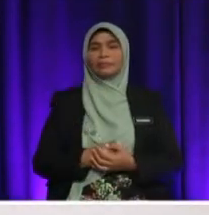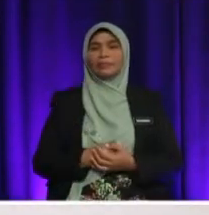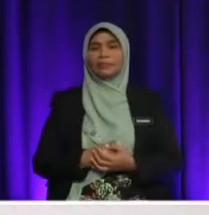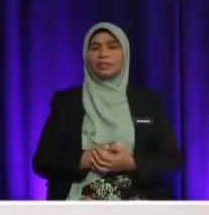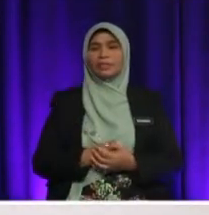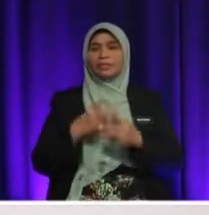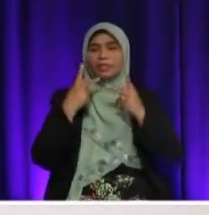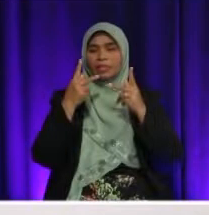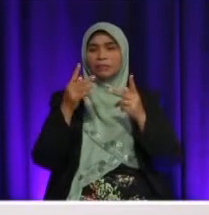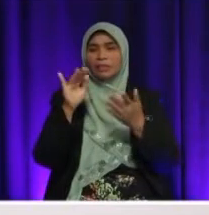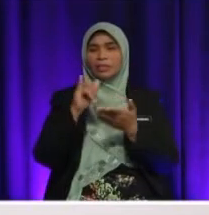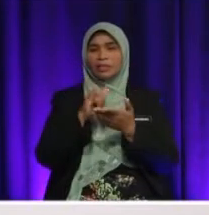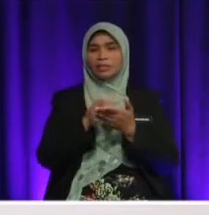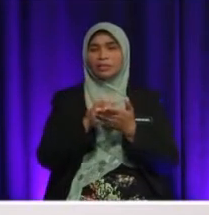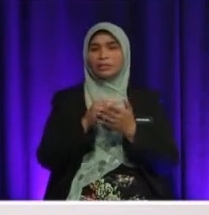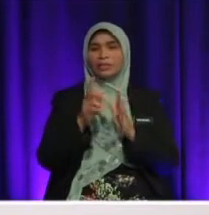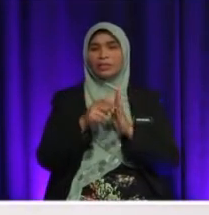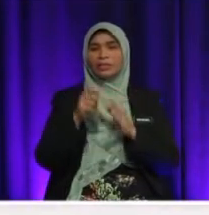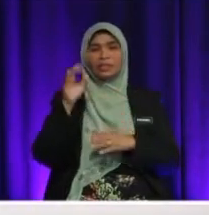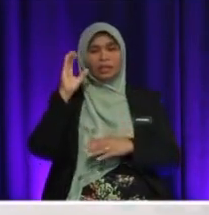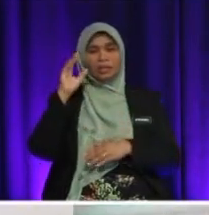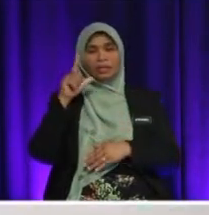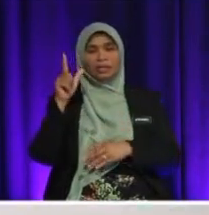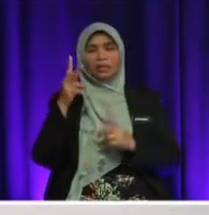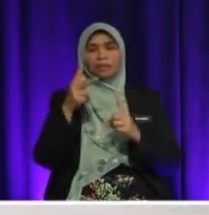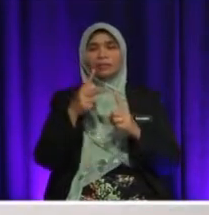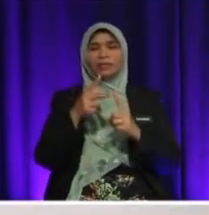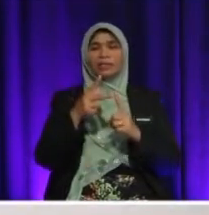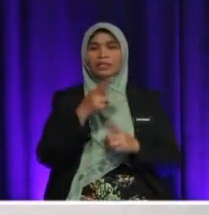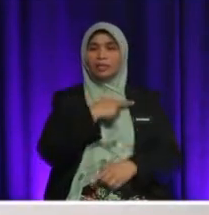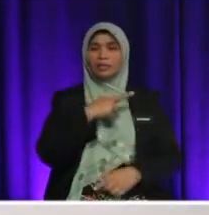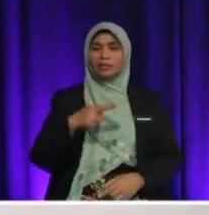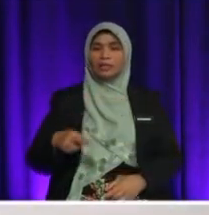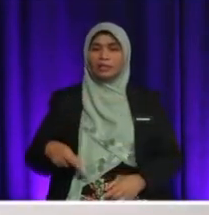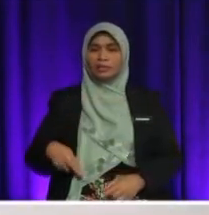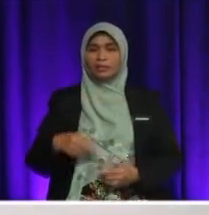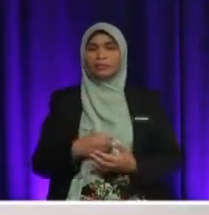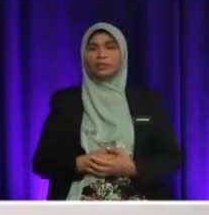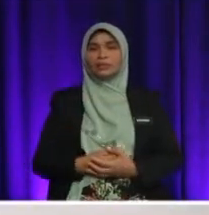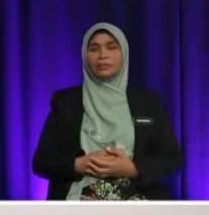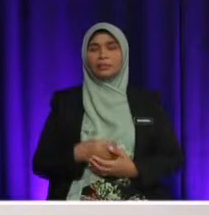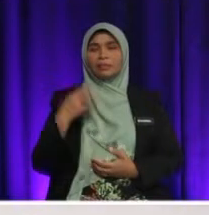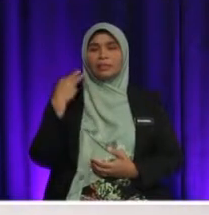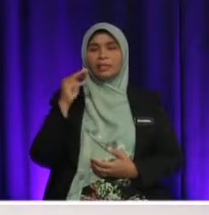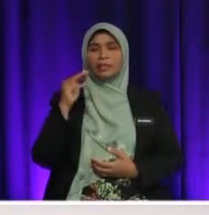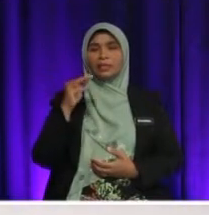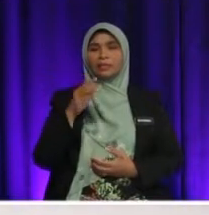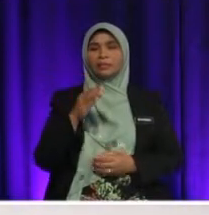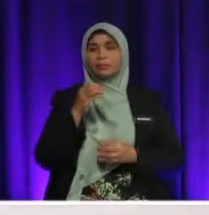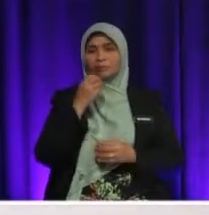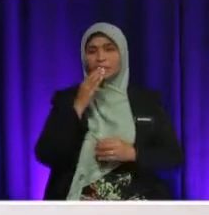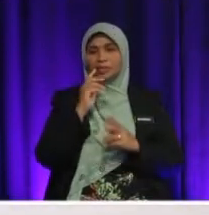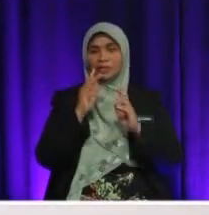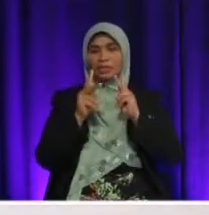Hai kabar gitu pun terdengarlah kepada raja-raja negeri itu make titah Baginda